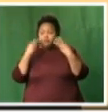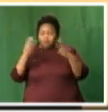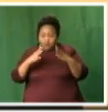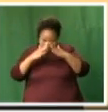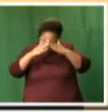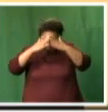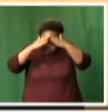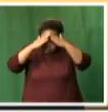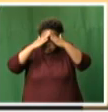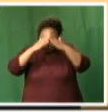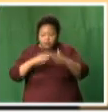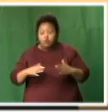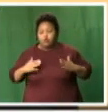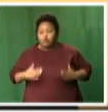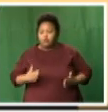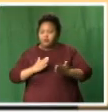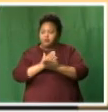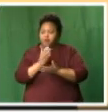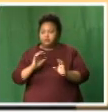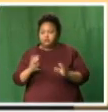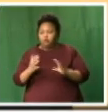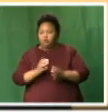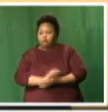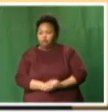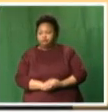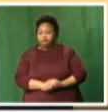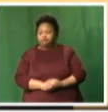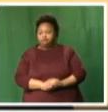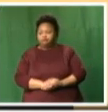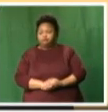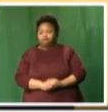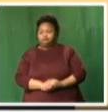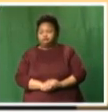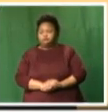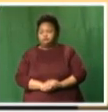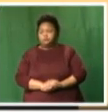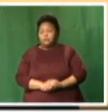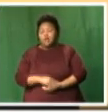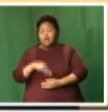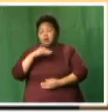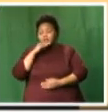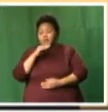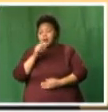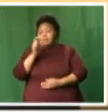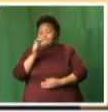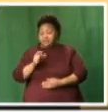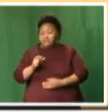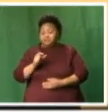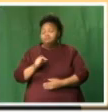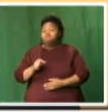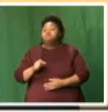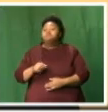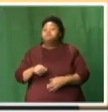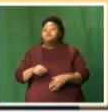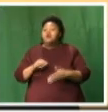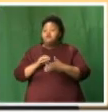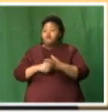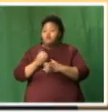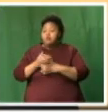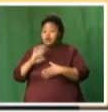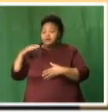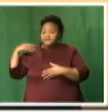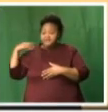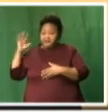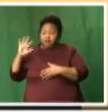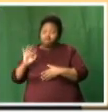Lokwakuba madima kwaba indzaba yokuthi kuthatha isikhathi leside ukuthi umkhoseli atfotshose make fika usuka ngasi